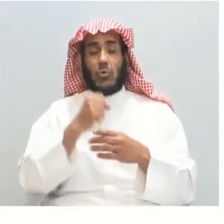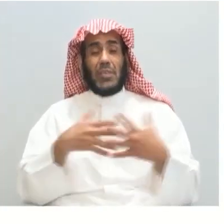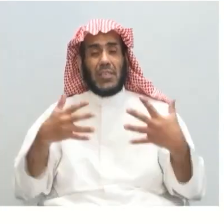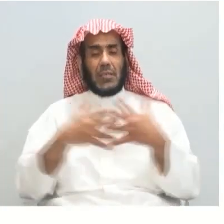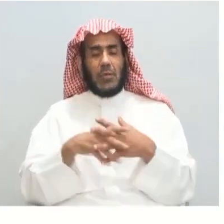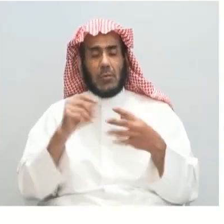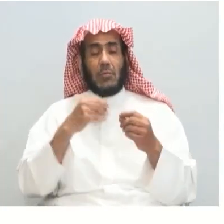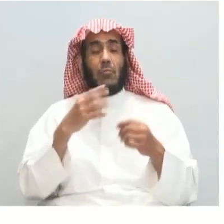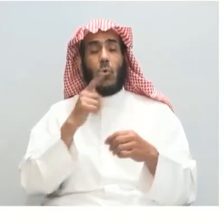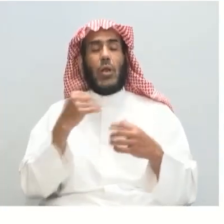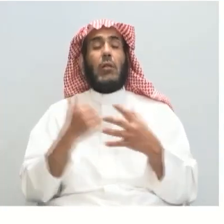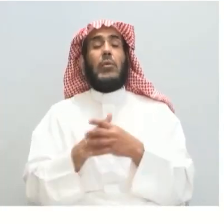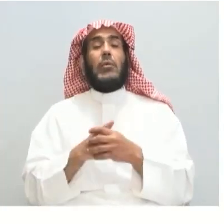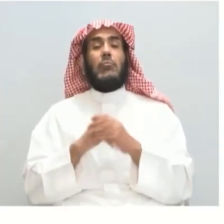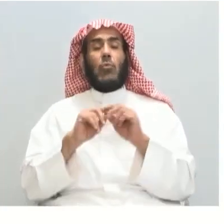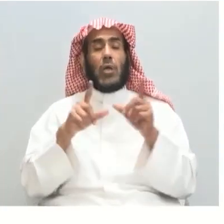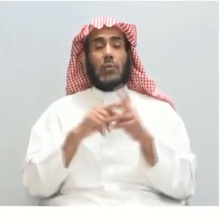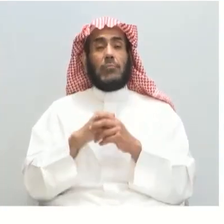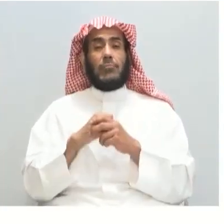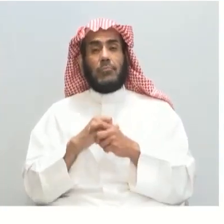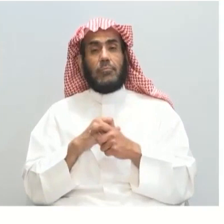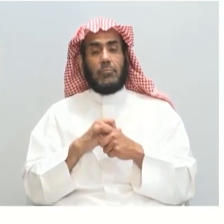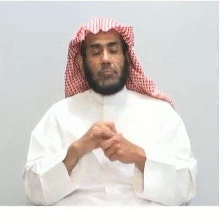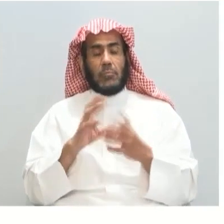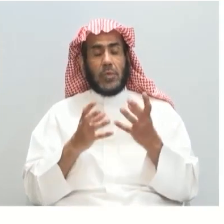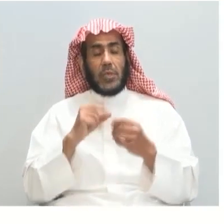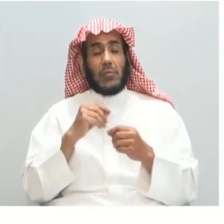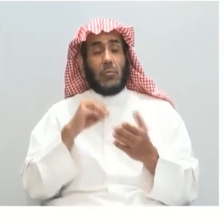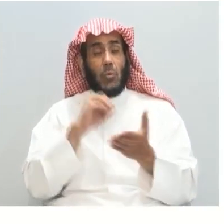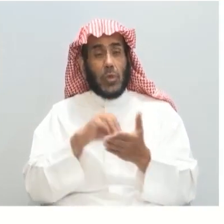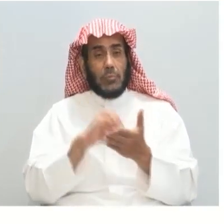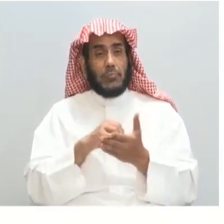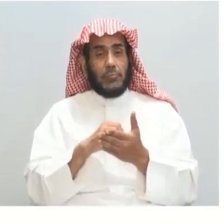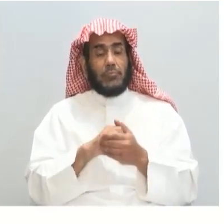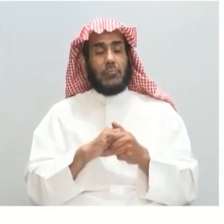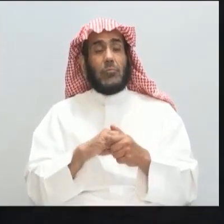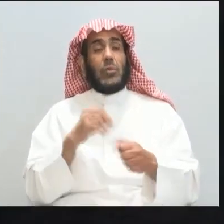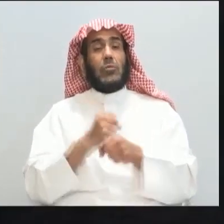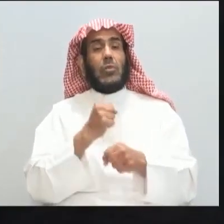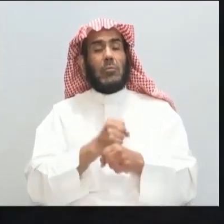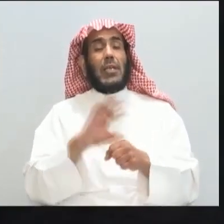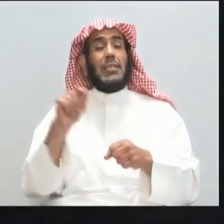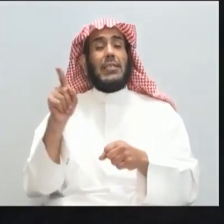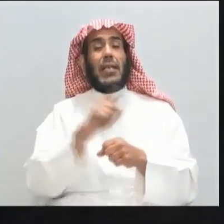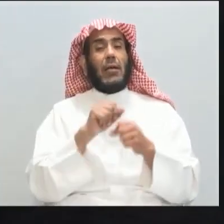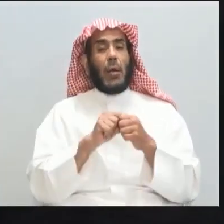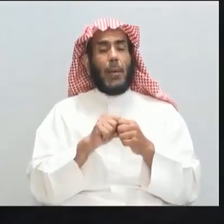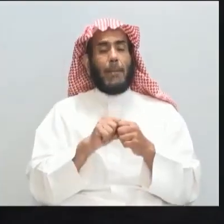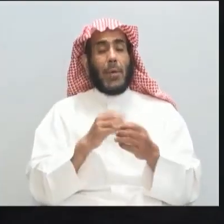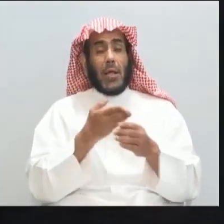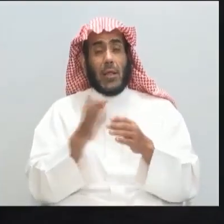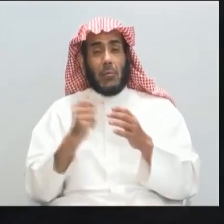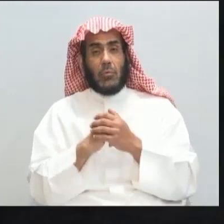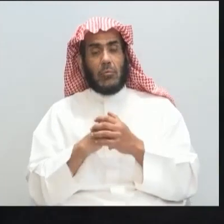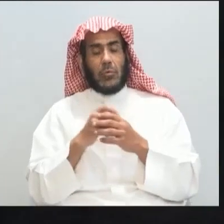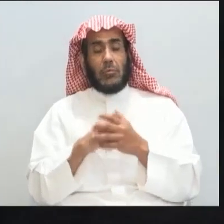الكلمات الدخيله في اللغه العربيه اذا الميزان الصرفي لما وضع هنا استخرج من خلال السياق ا هم ذهبوا